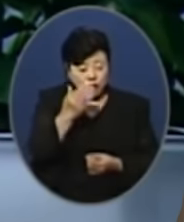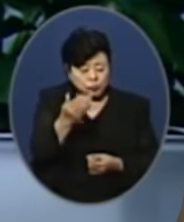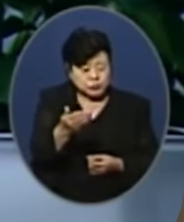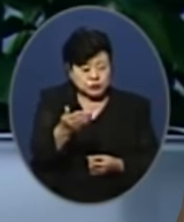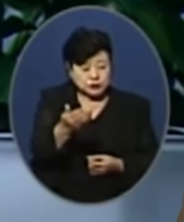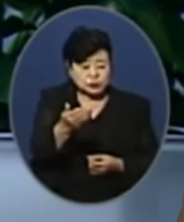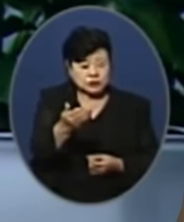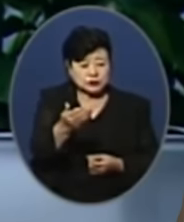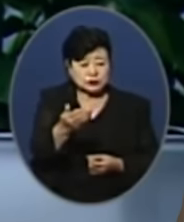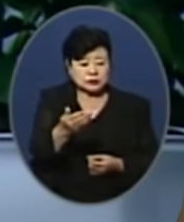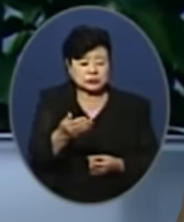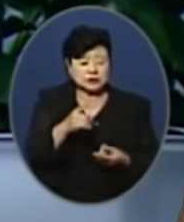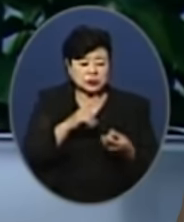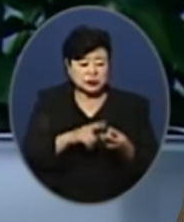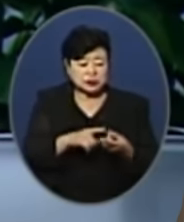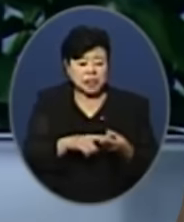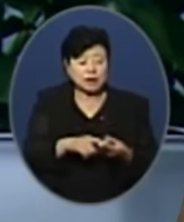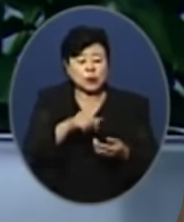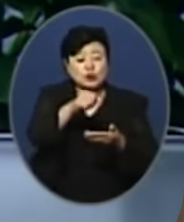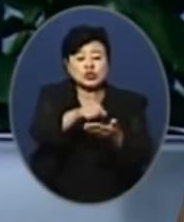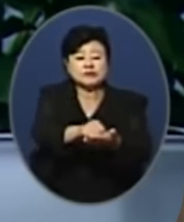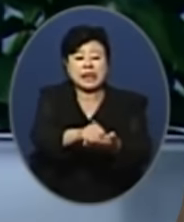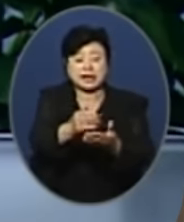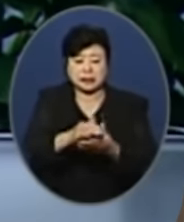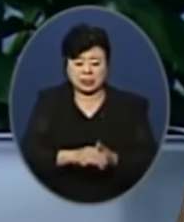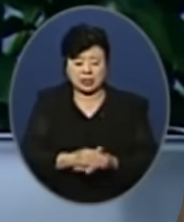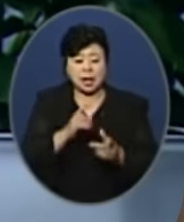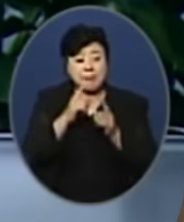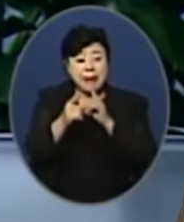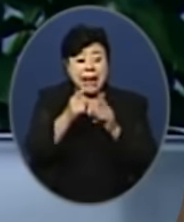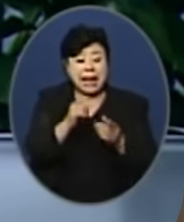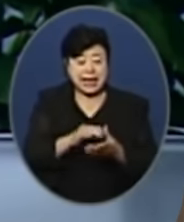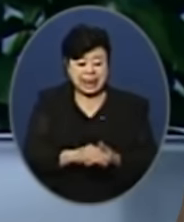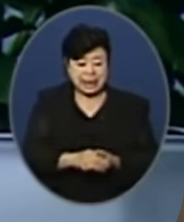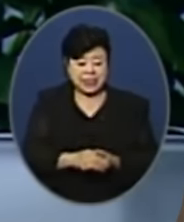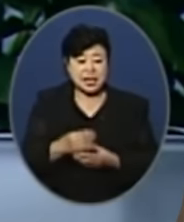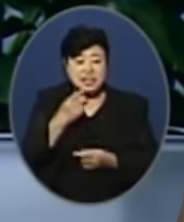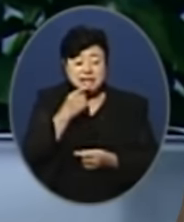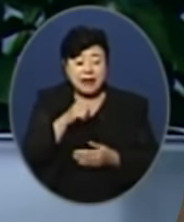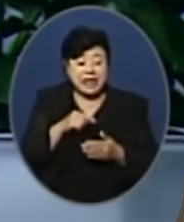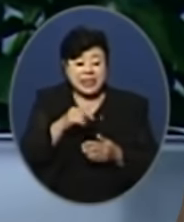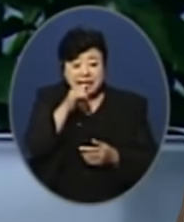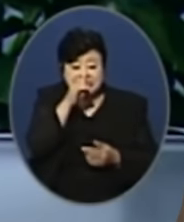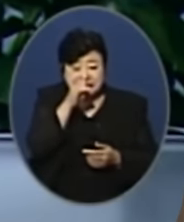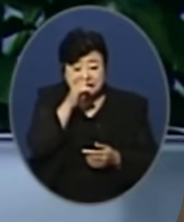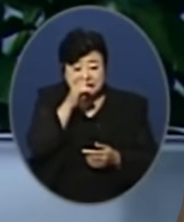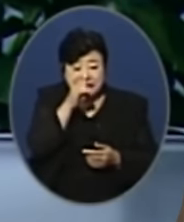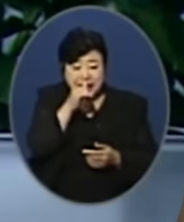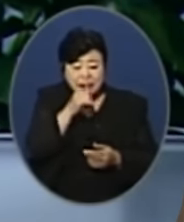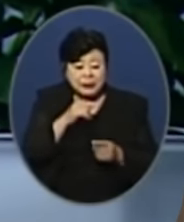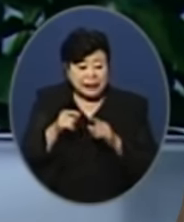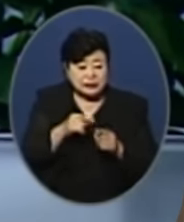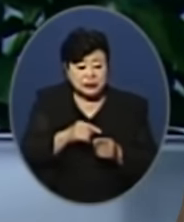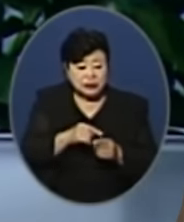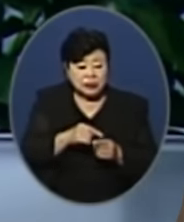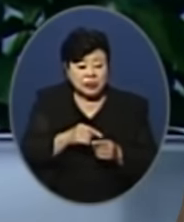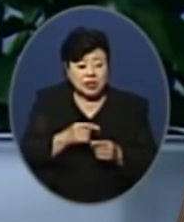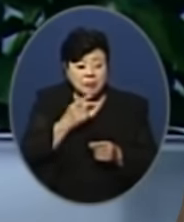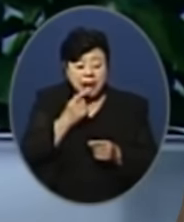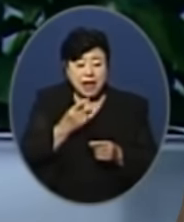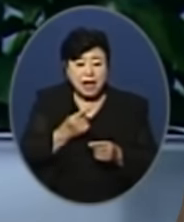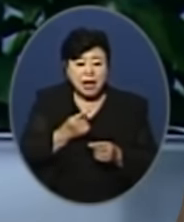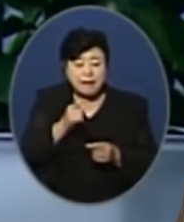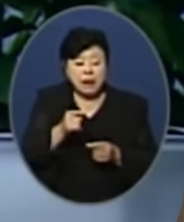여러분을 지배하는 것입니다. 말이 입안에 있을 때는 여러분이 말을 다스리지만은 일단 여러분